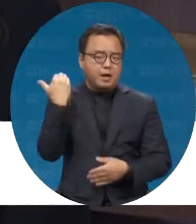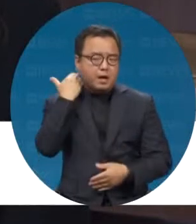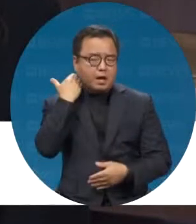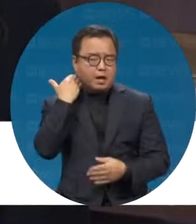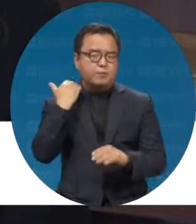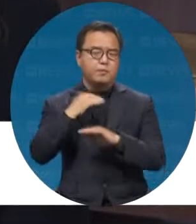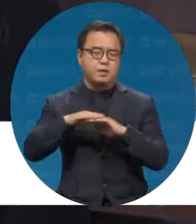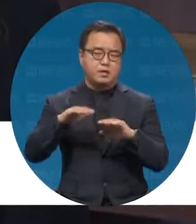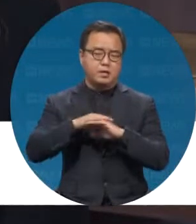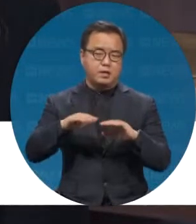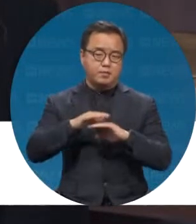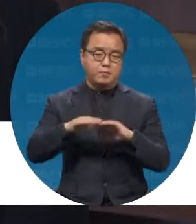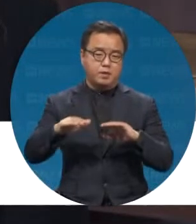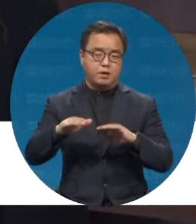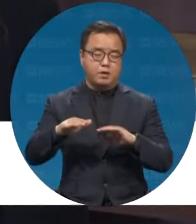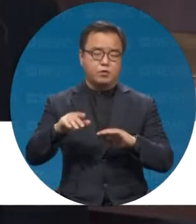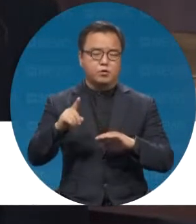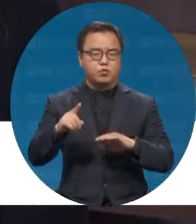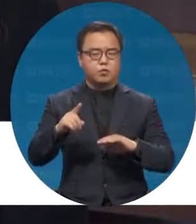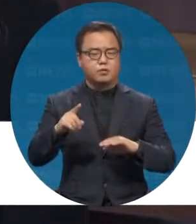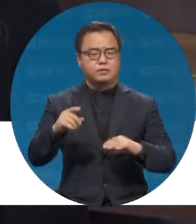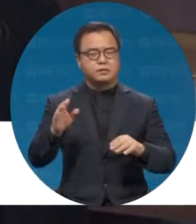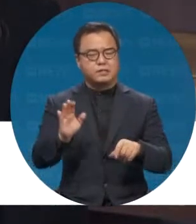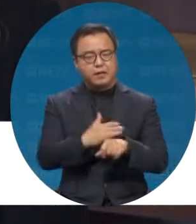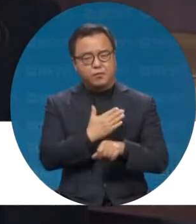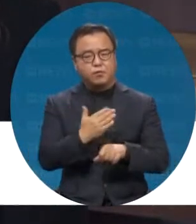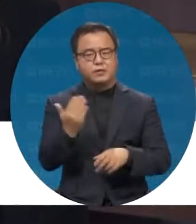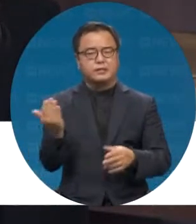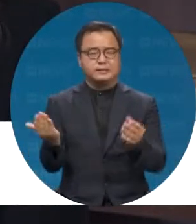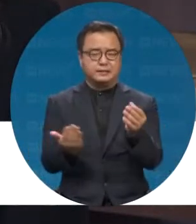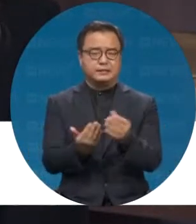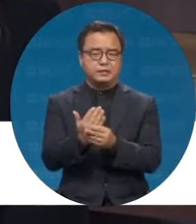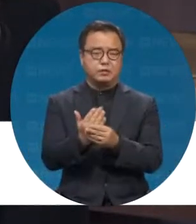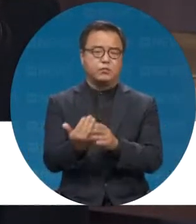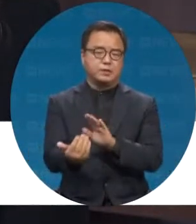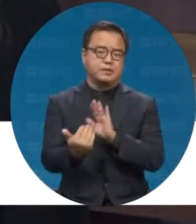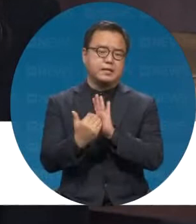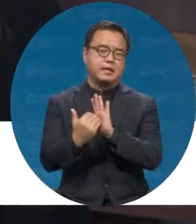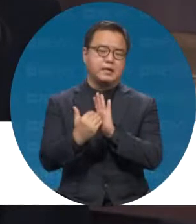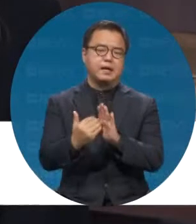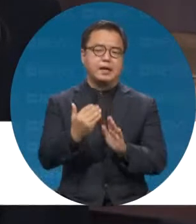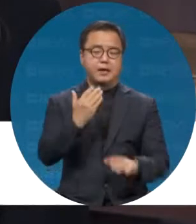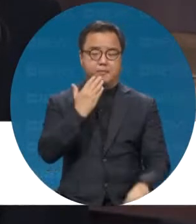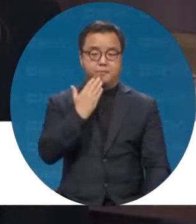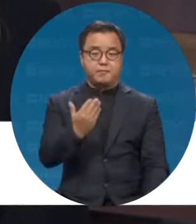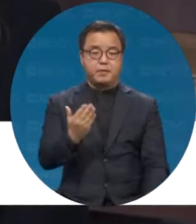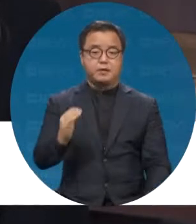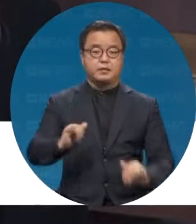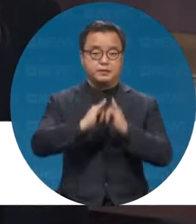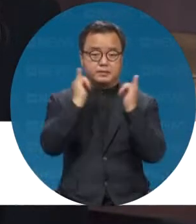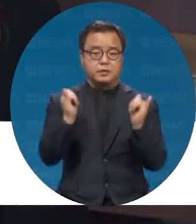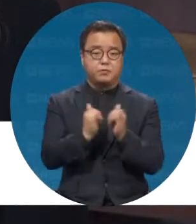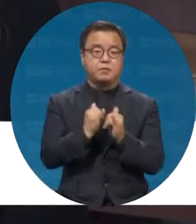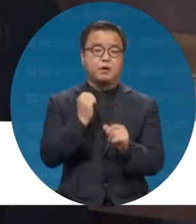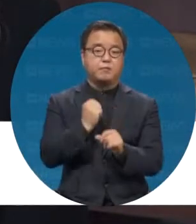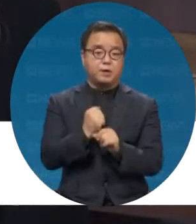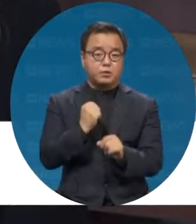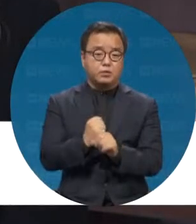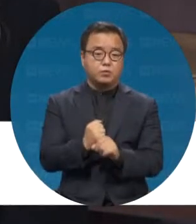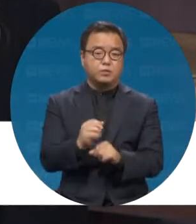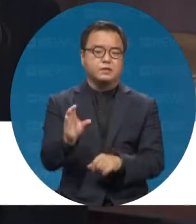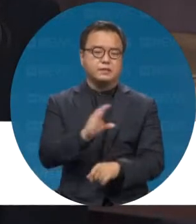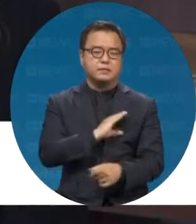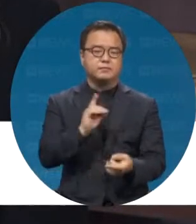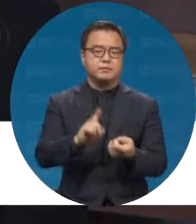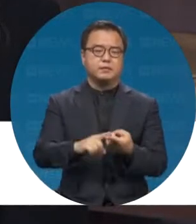또 그런 뭐 불의한 사고들이 좀 예방되어가는 그런 사회를 만들면서 또 그 이름들에